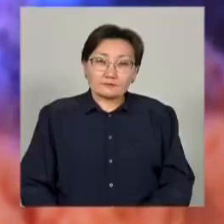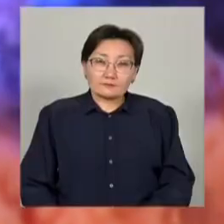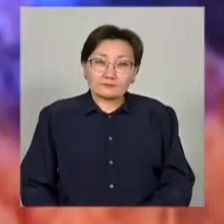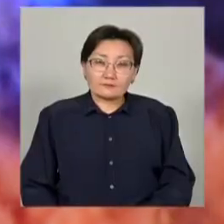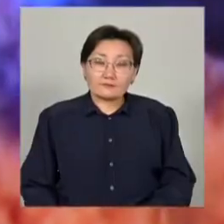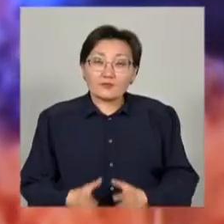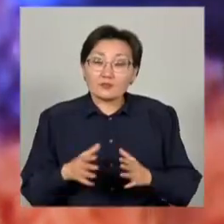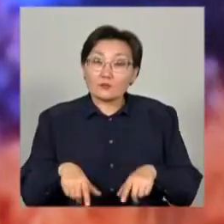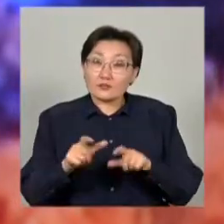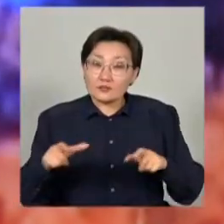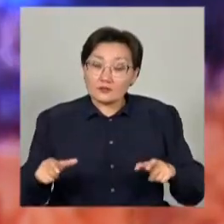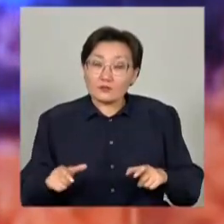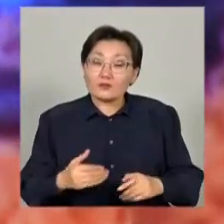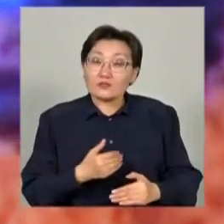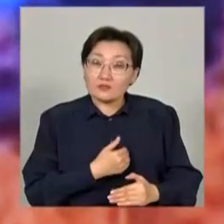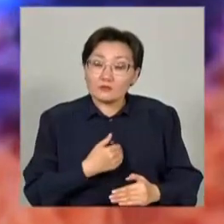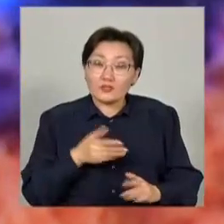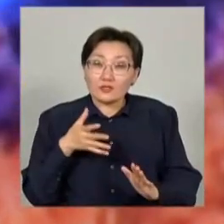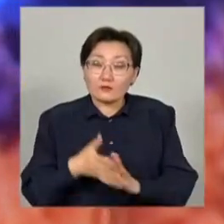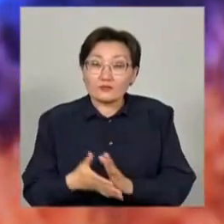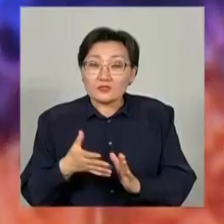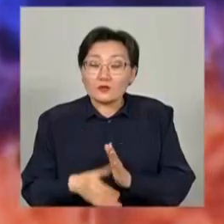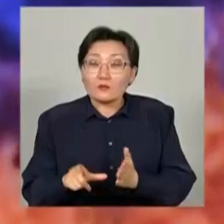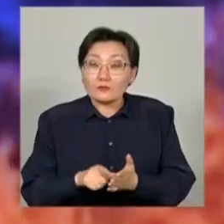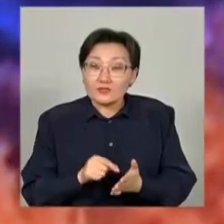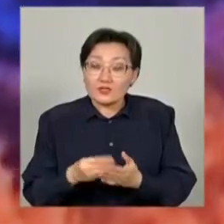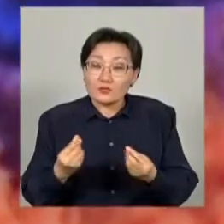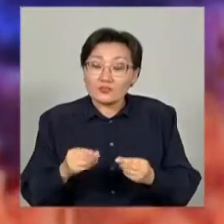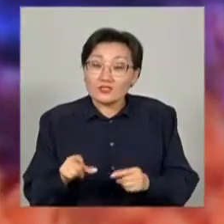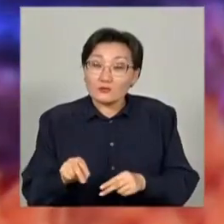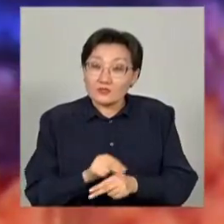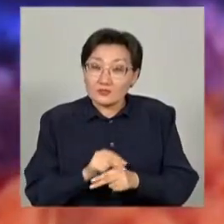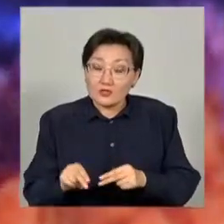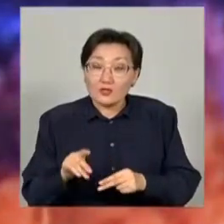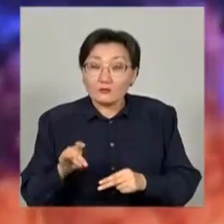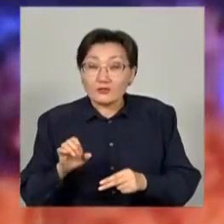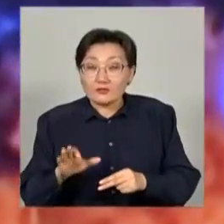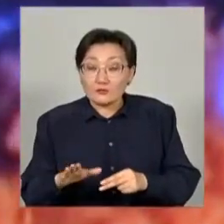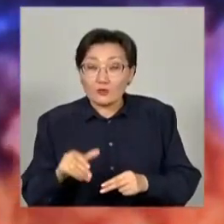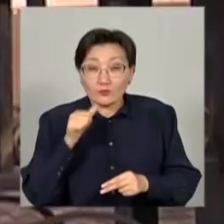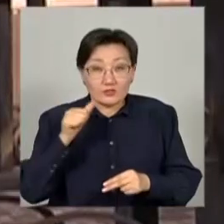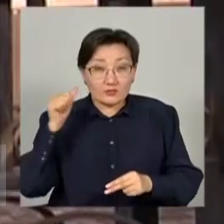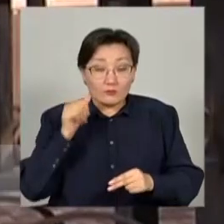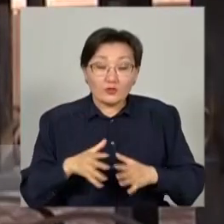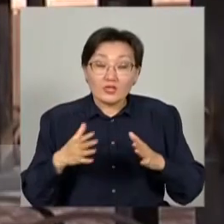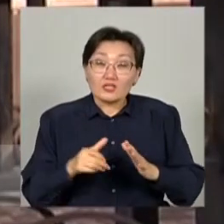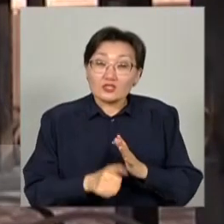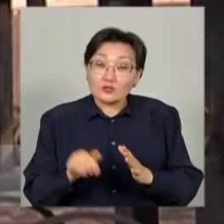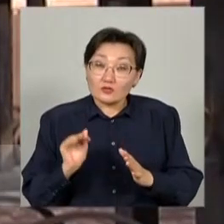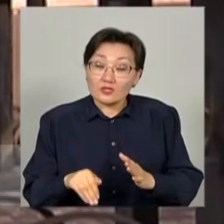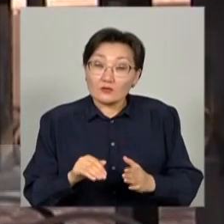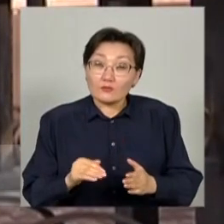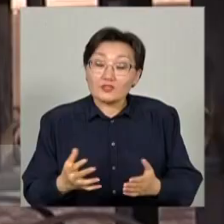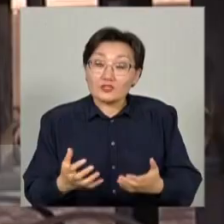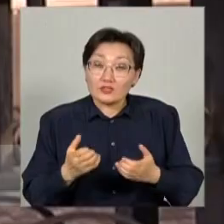Все больше казахстанцев предпочитают тратить пенсионные излишки на лечение. По данным ЕНПФ, лишь в прошлом году более 600 тысяч